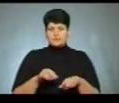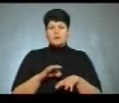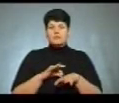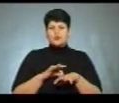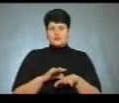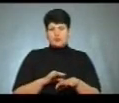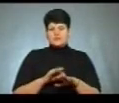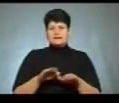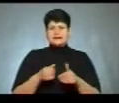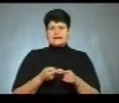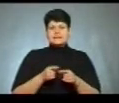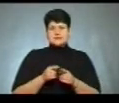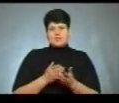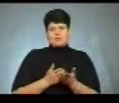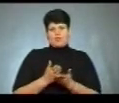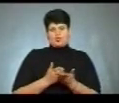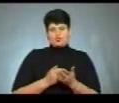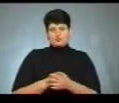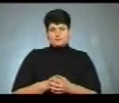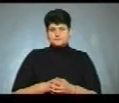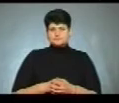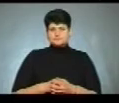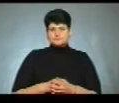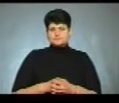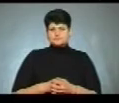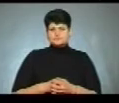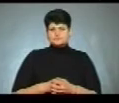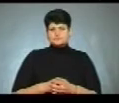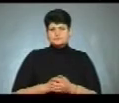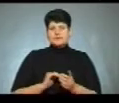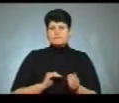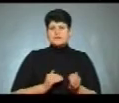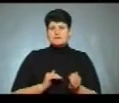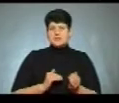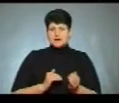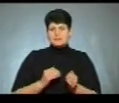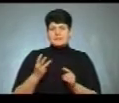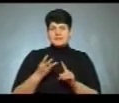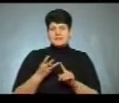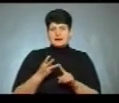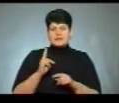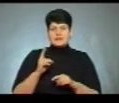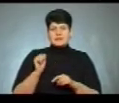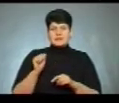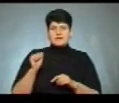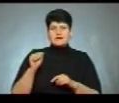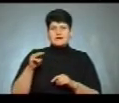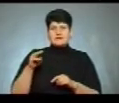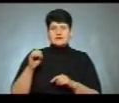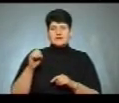здійснювати надання цих послуг підприємцем третьої категорії.